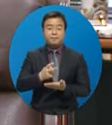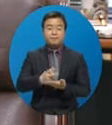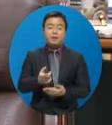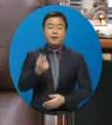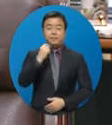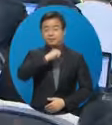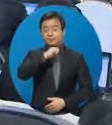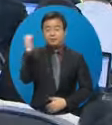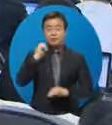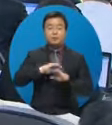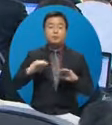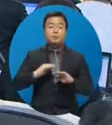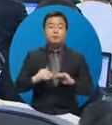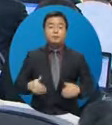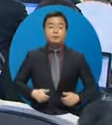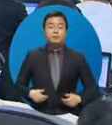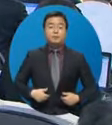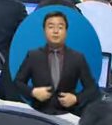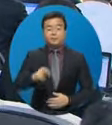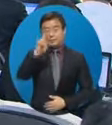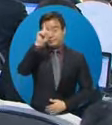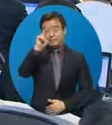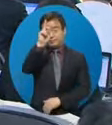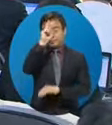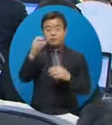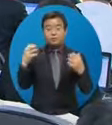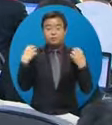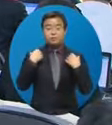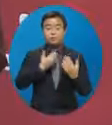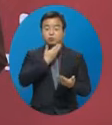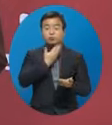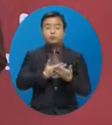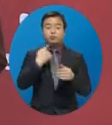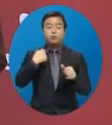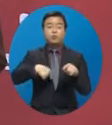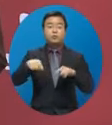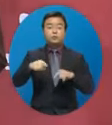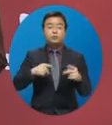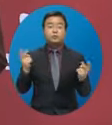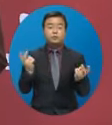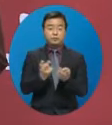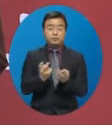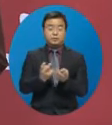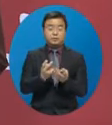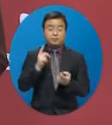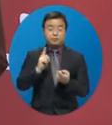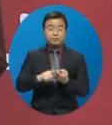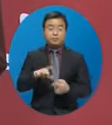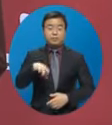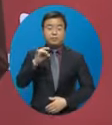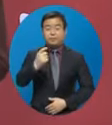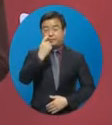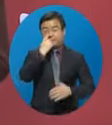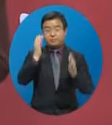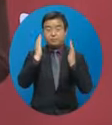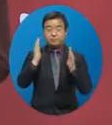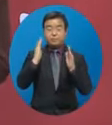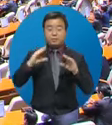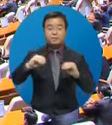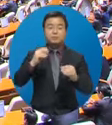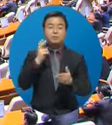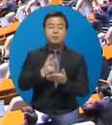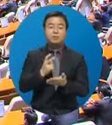통과가 필요합니다. 박근혜 정부의 핵심 교육 정책인 선행학습 금지 법안도 상임위에 멈춰